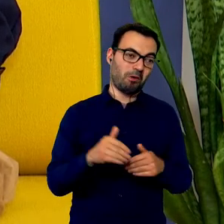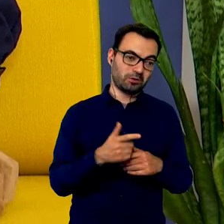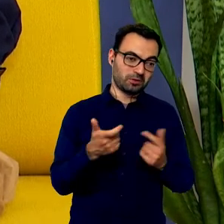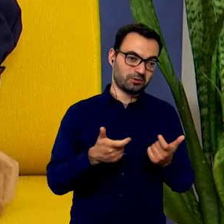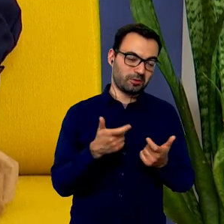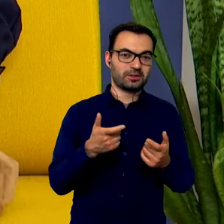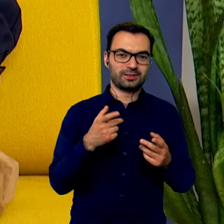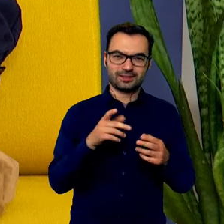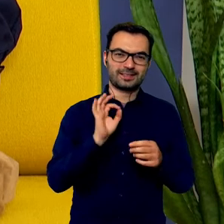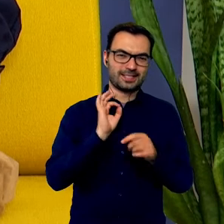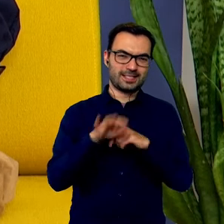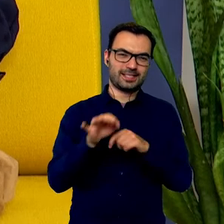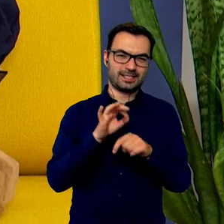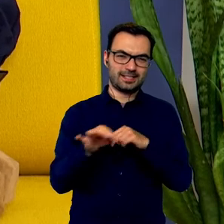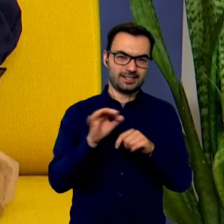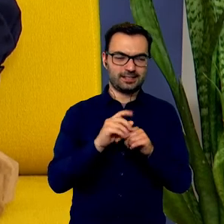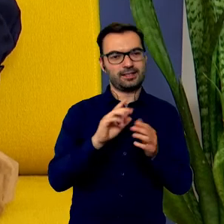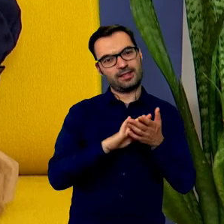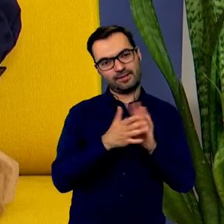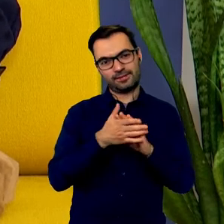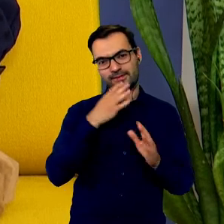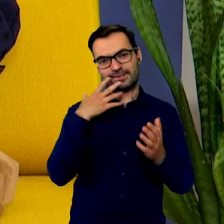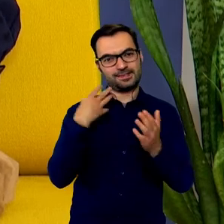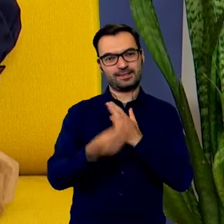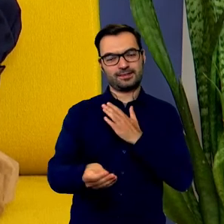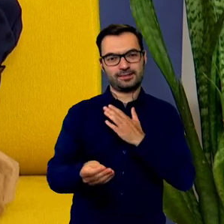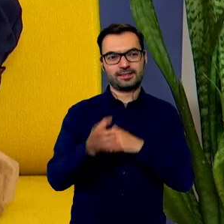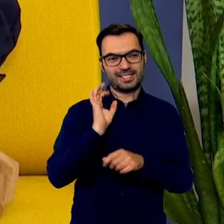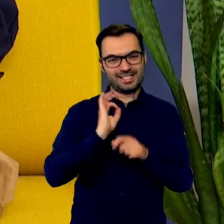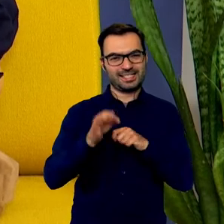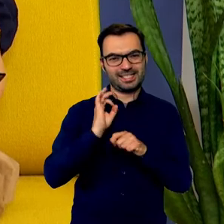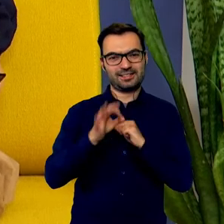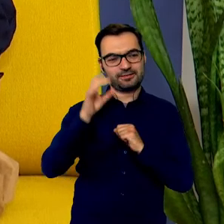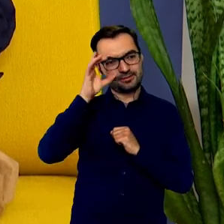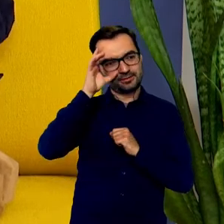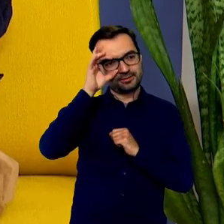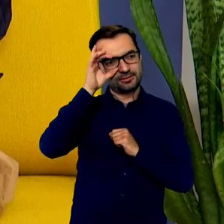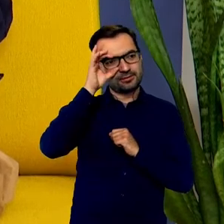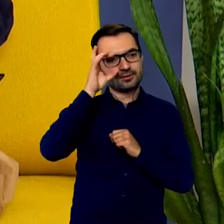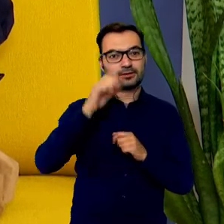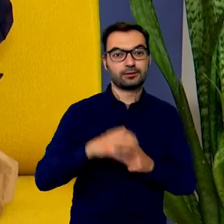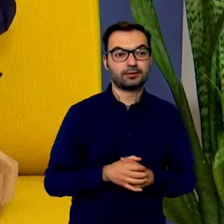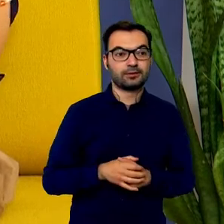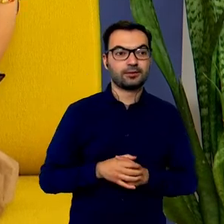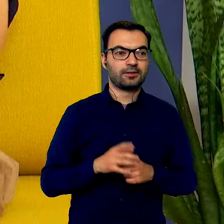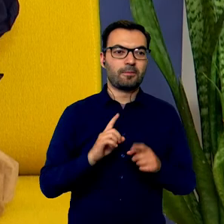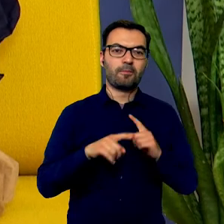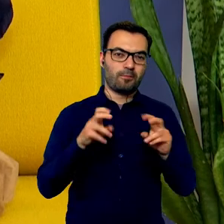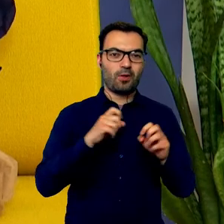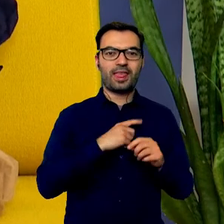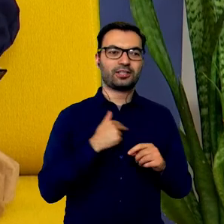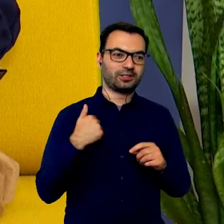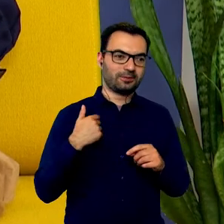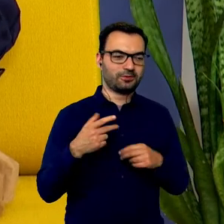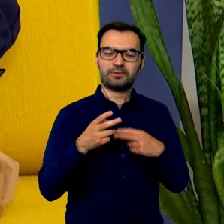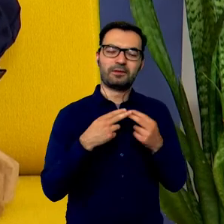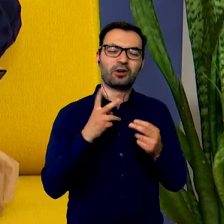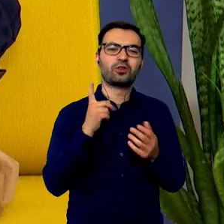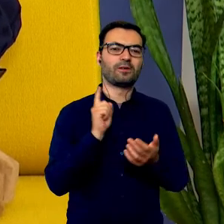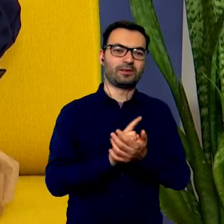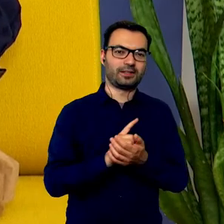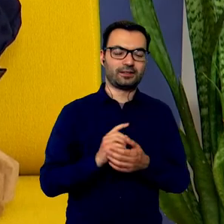tak jednostronnie pokazywać świat, to teraz pokażemy go z jednej strony po naszemu, cokolwiek będzie to oznaczała, którakolwiek to będzie